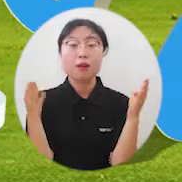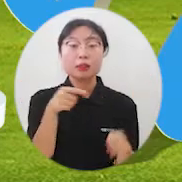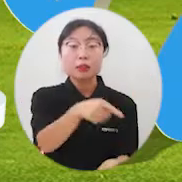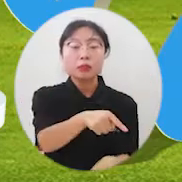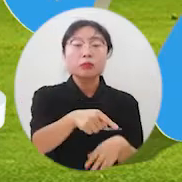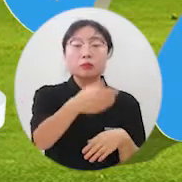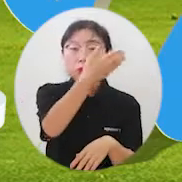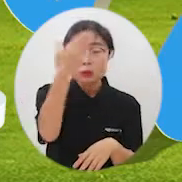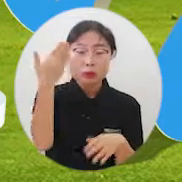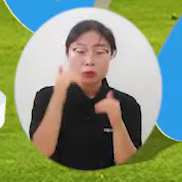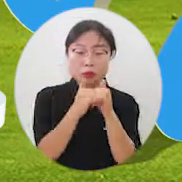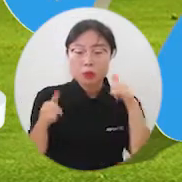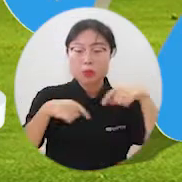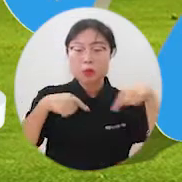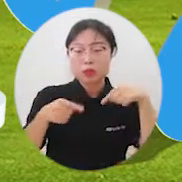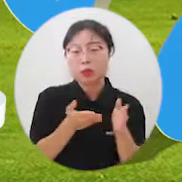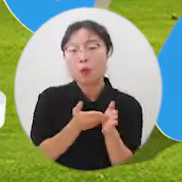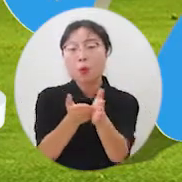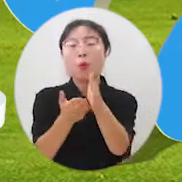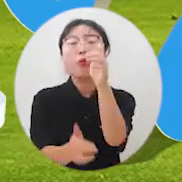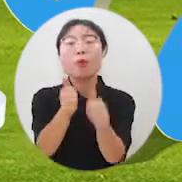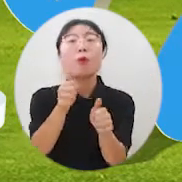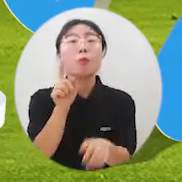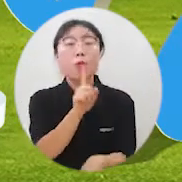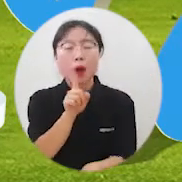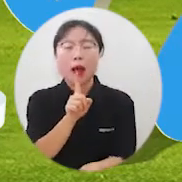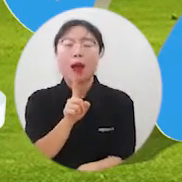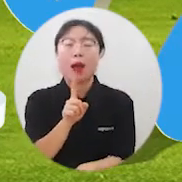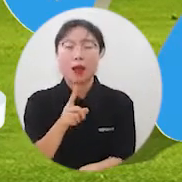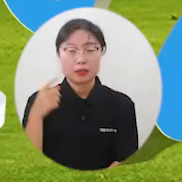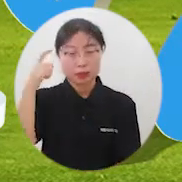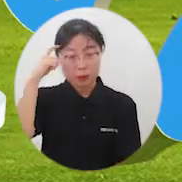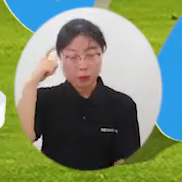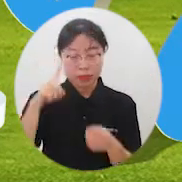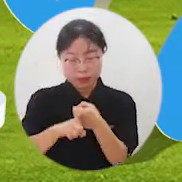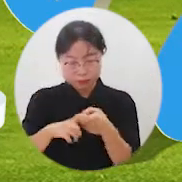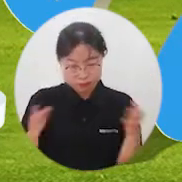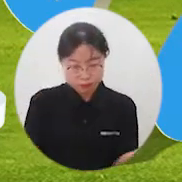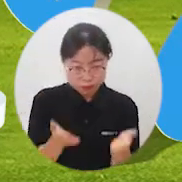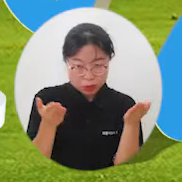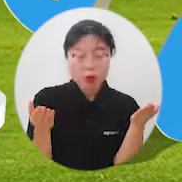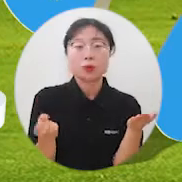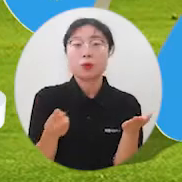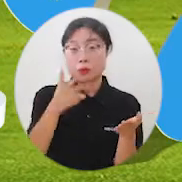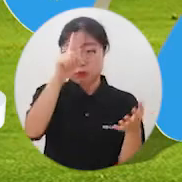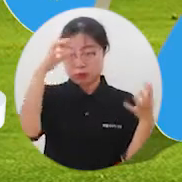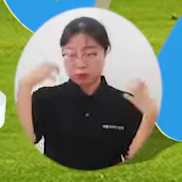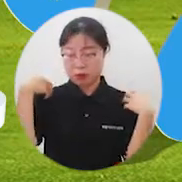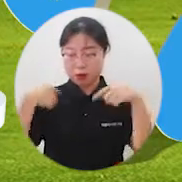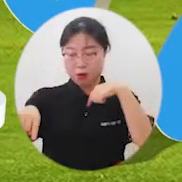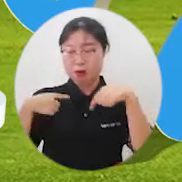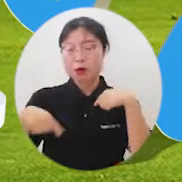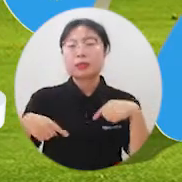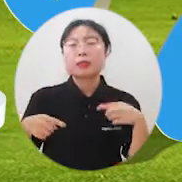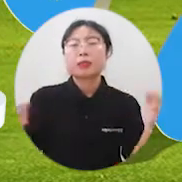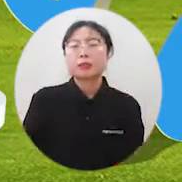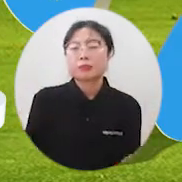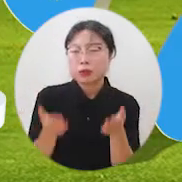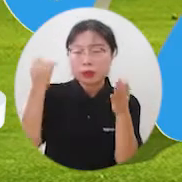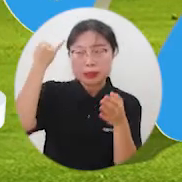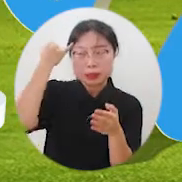청년정책제안대회는 청년들의 시정에 대한 관심을 유도하고 청년정책 아이디어를 발굴하기 위해 처음 시작한